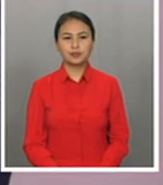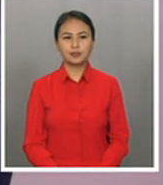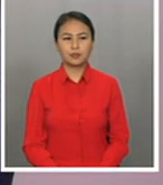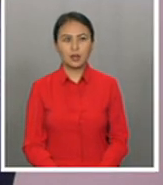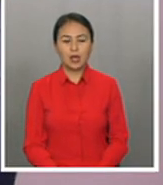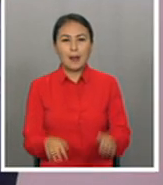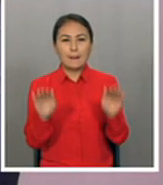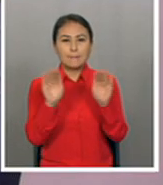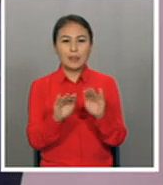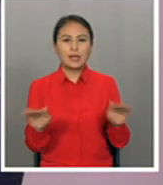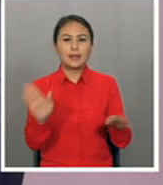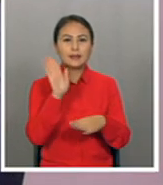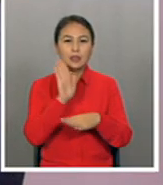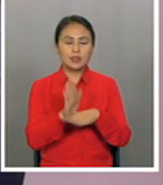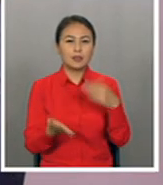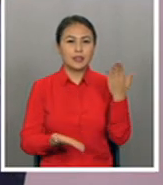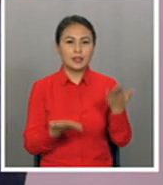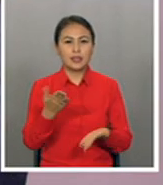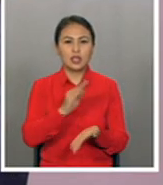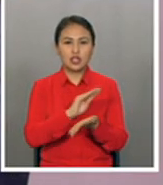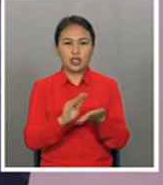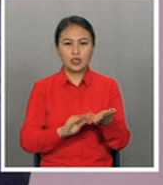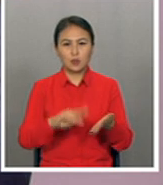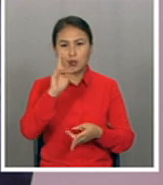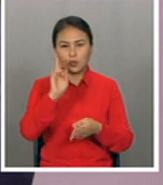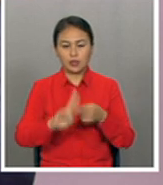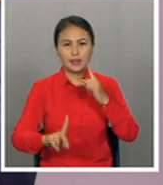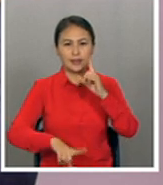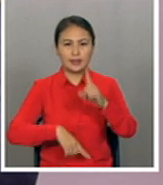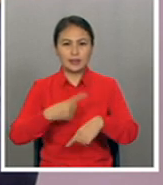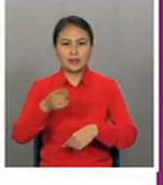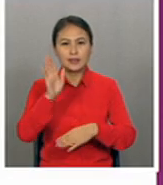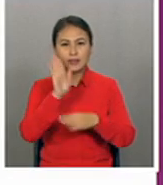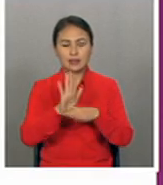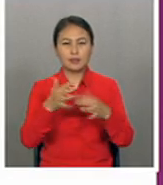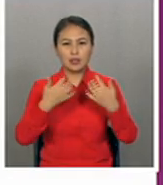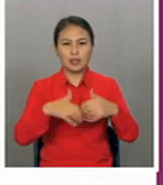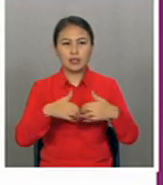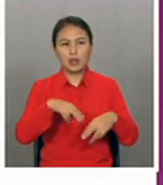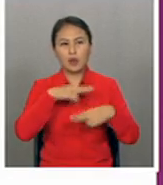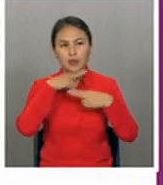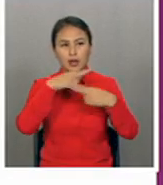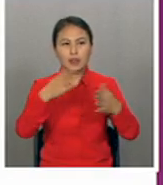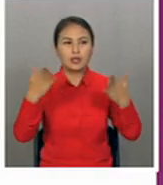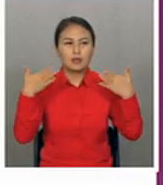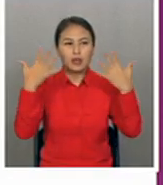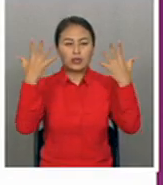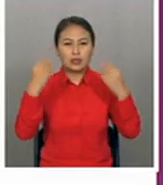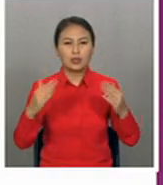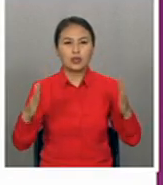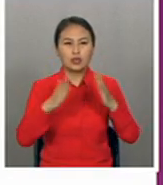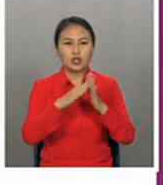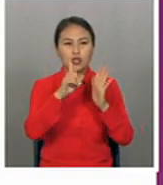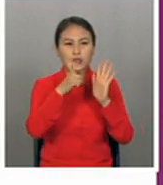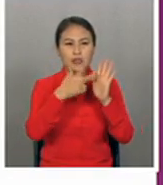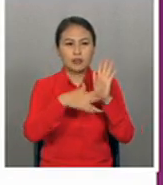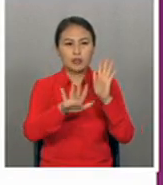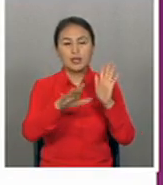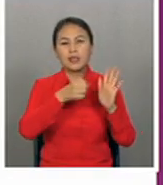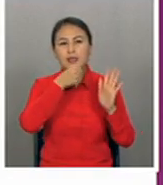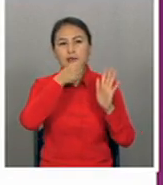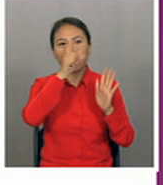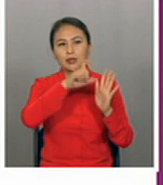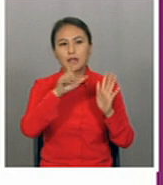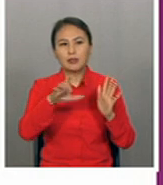Балалар, тапсырманы жазып болсаңдар, келесі есепке назар аударайық. Демалыс үйінде 185